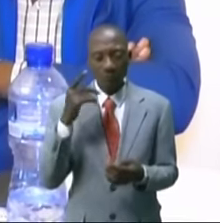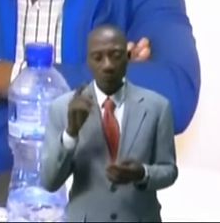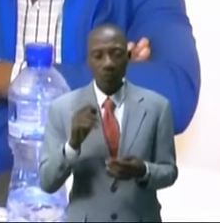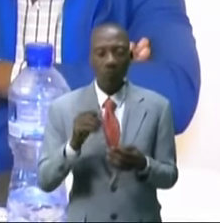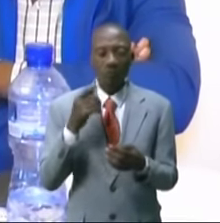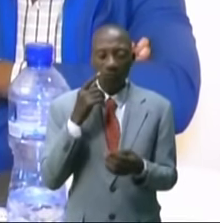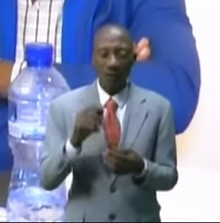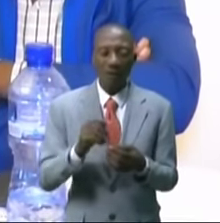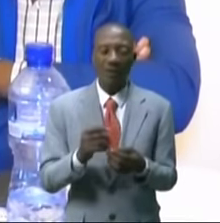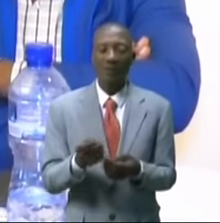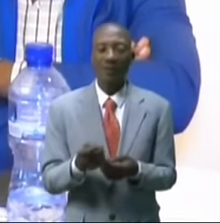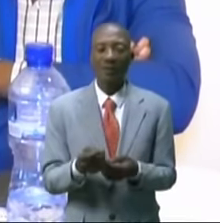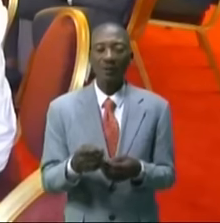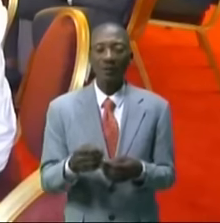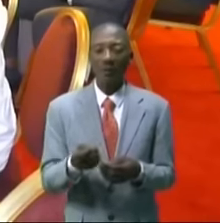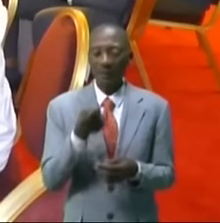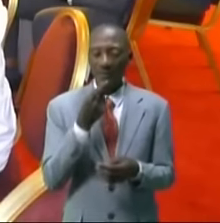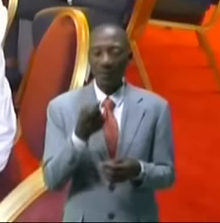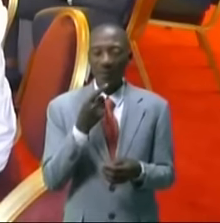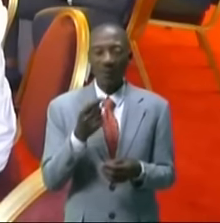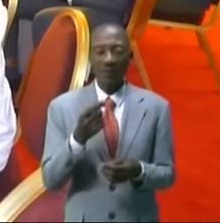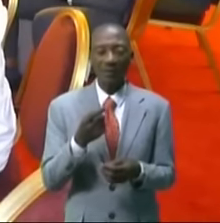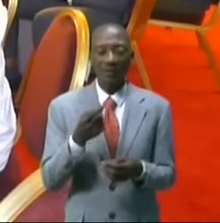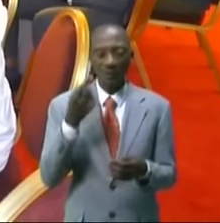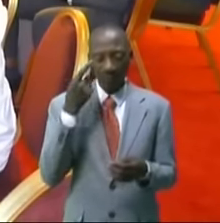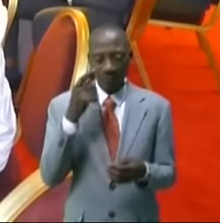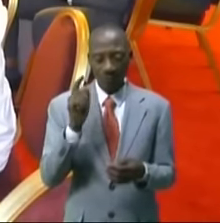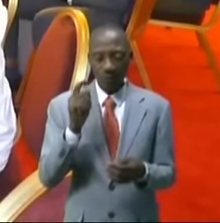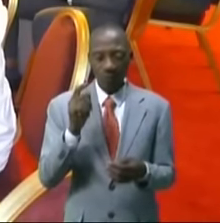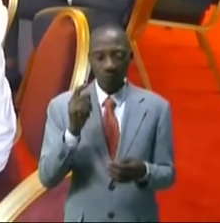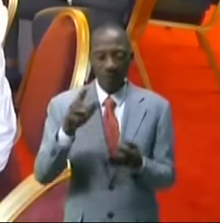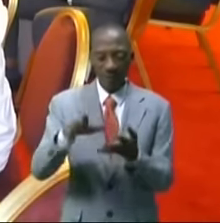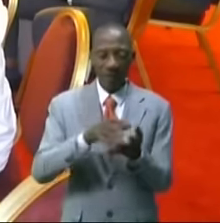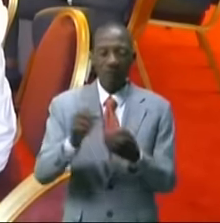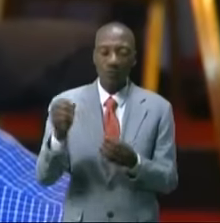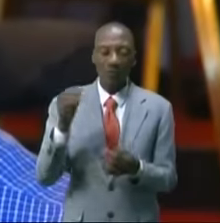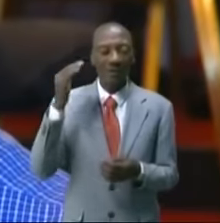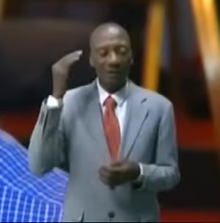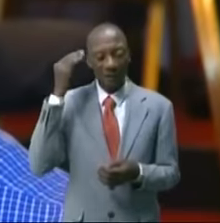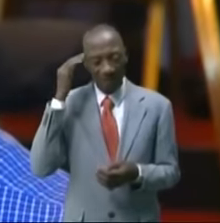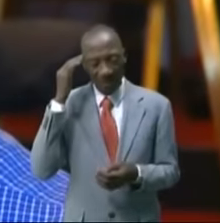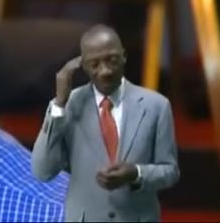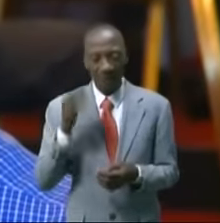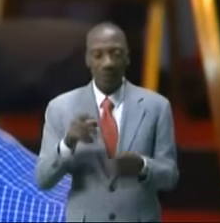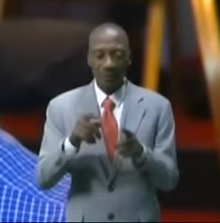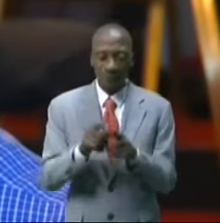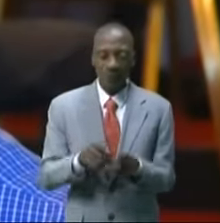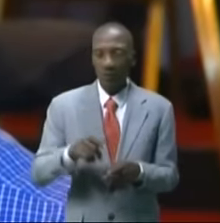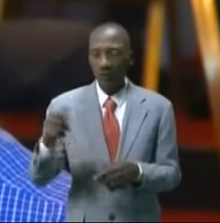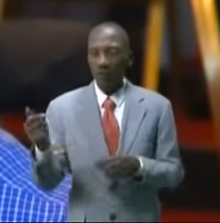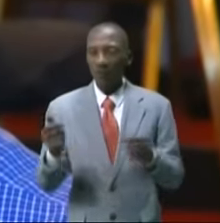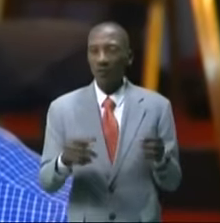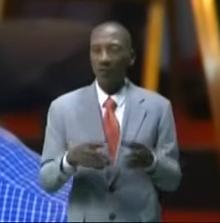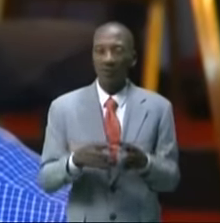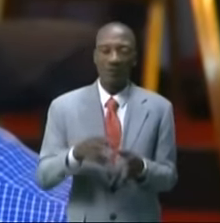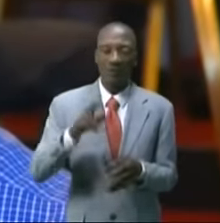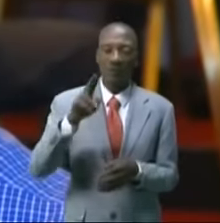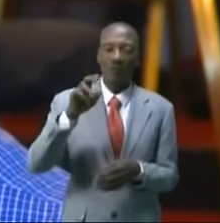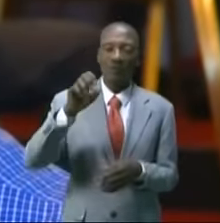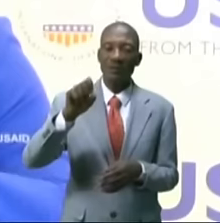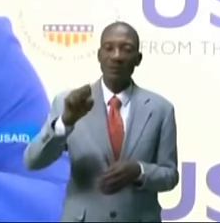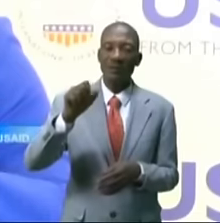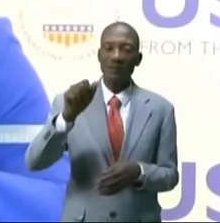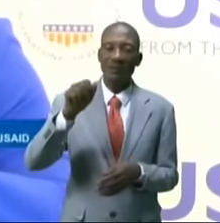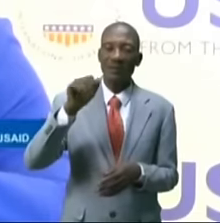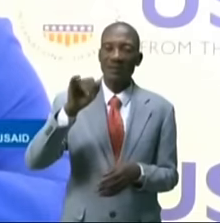vu leur charge virale être supprimée, foi de la directrice santé de l'USAID. Avec le soutien du gouvernement